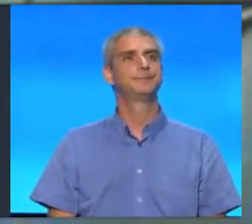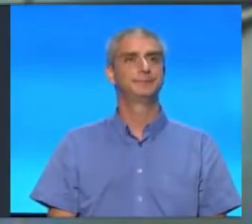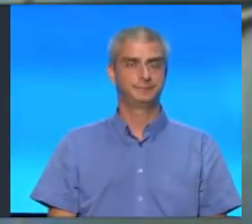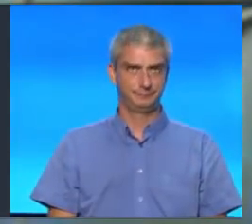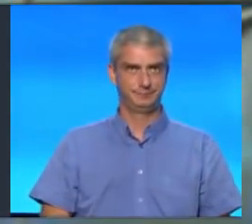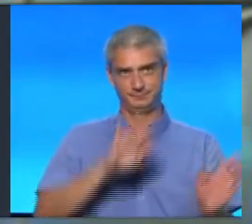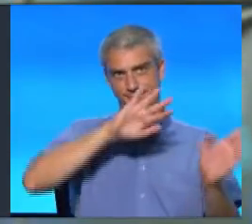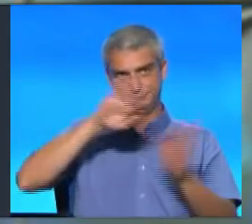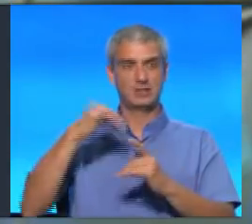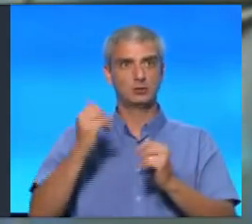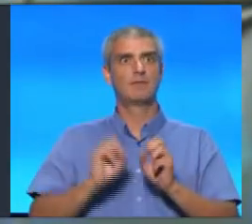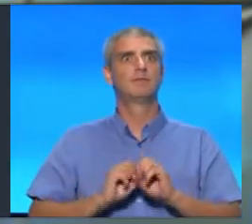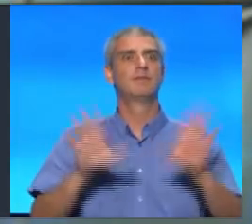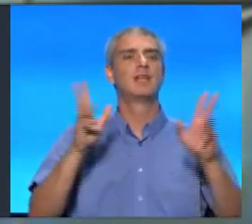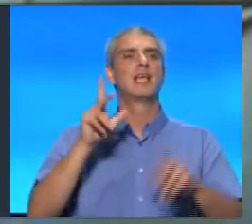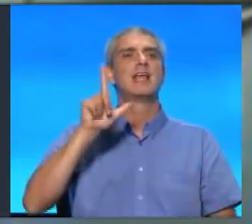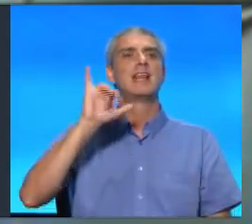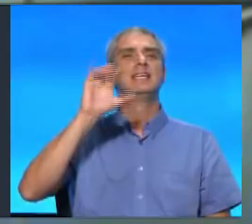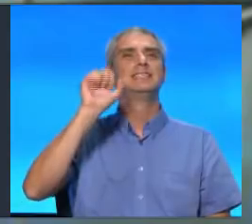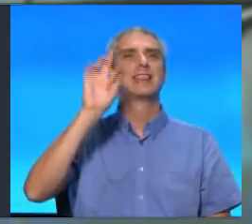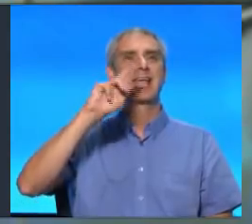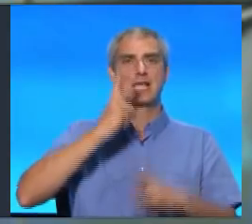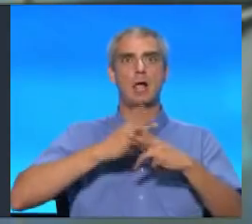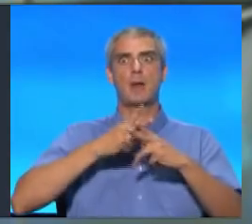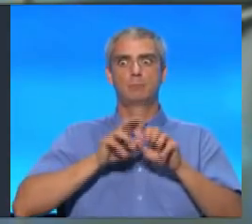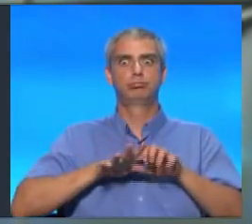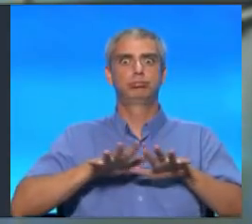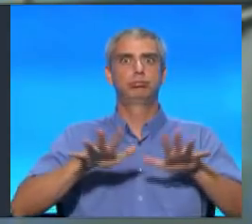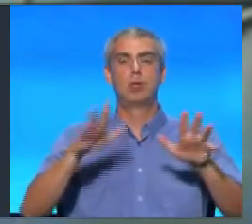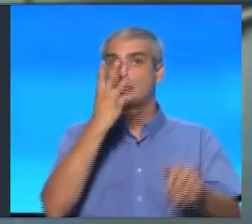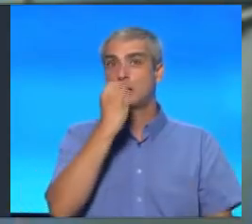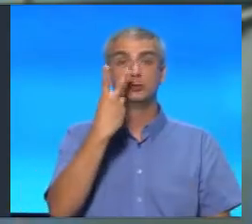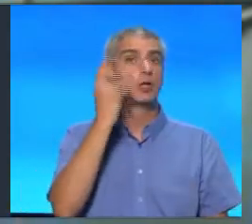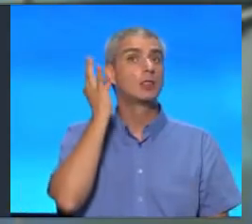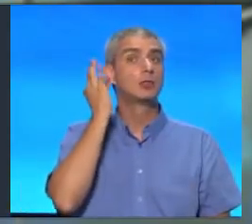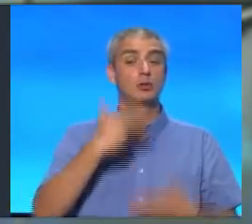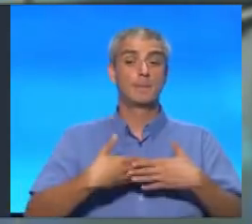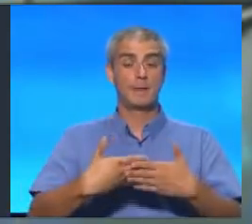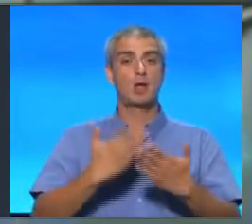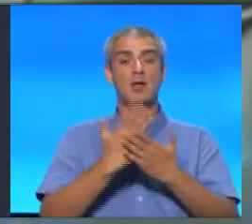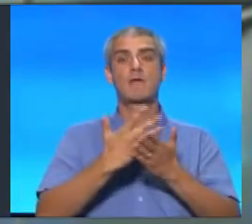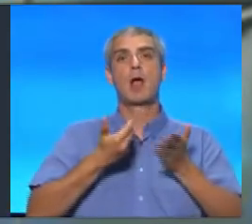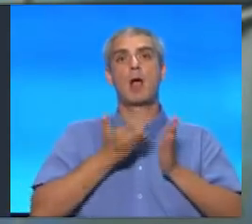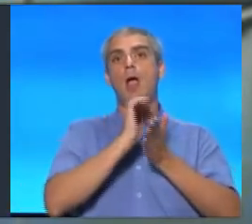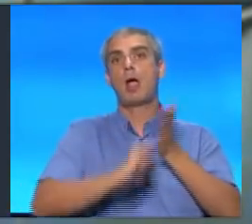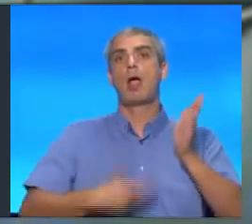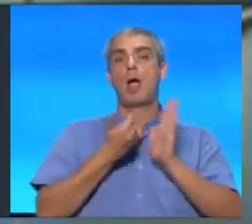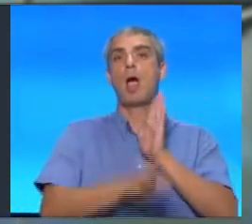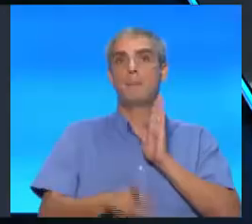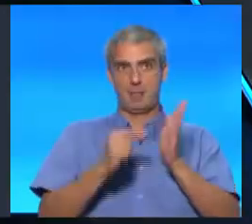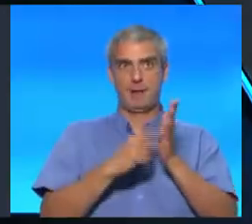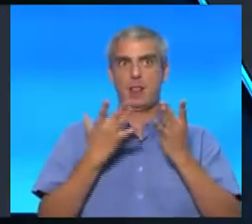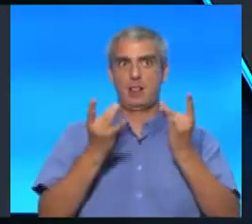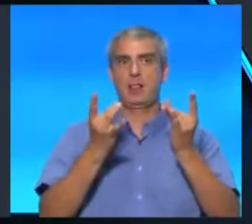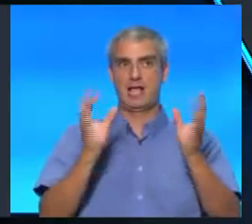עכשיו על התפרצות ליסטריה בדרום שמקבלת ממדים טרגיים. שתי נשים בהיריון עברו הפלה בעקבות הידבקות בחיידק, וקטי דור,